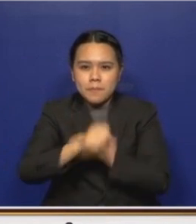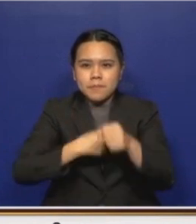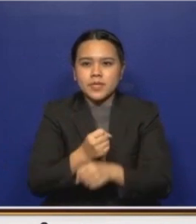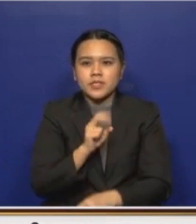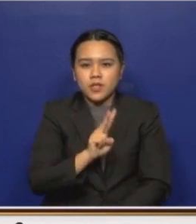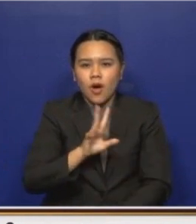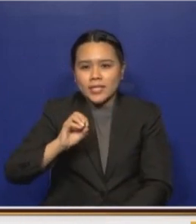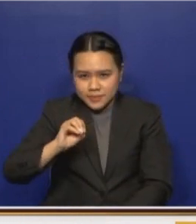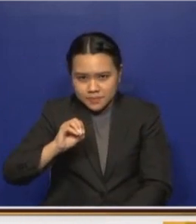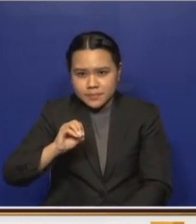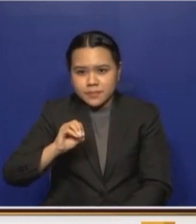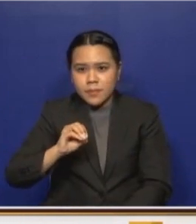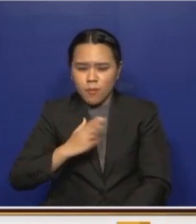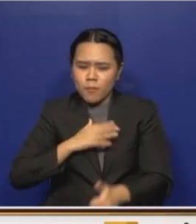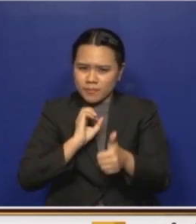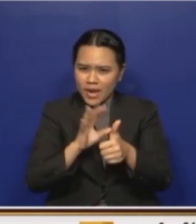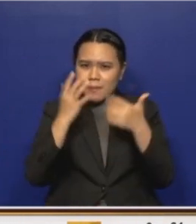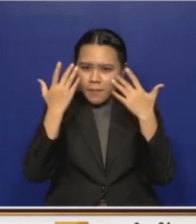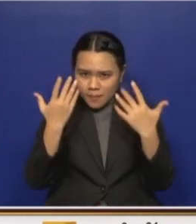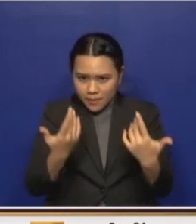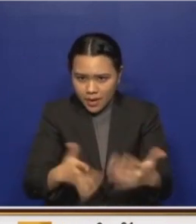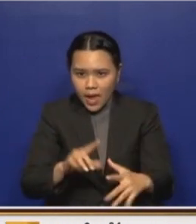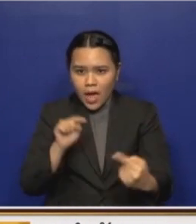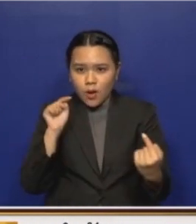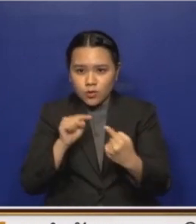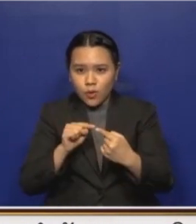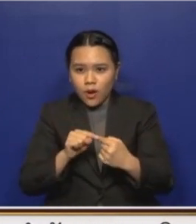รายการนี้อยู่ในรายการเจาะใจของ JSL ฮะ